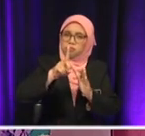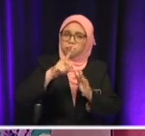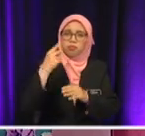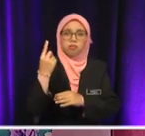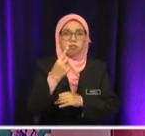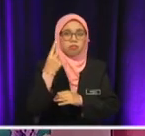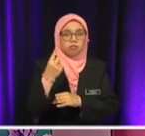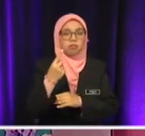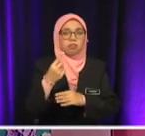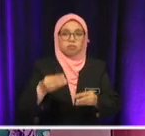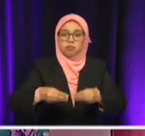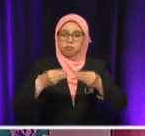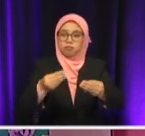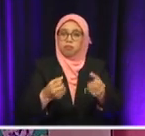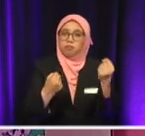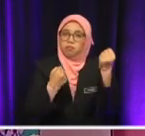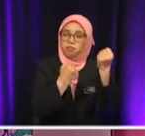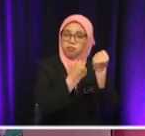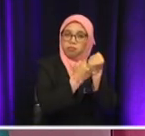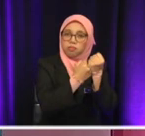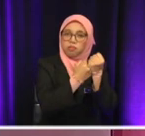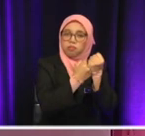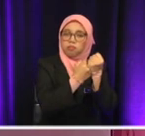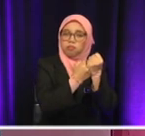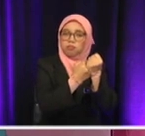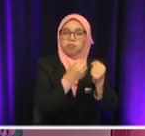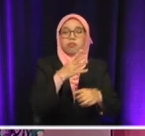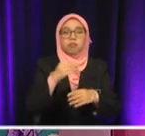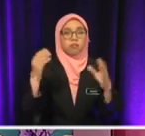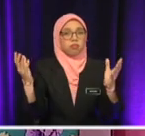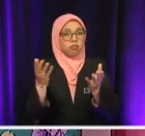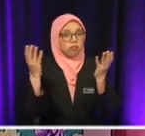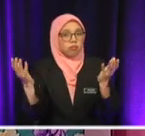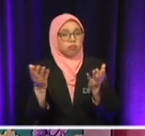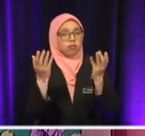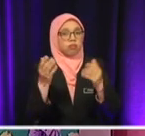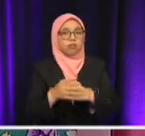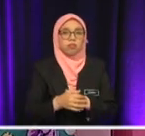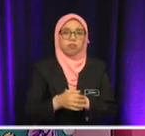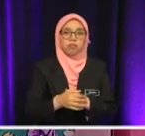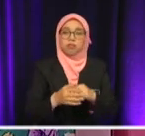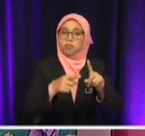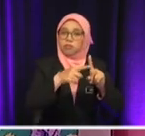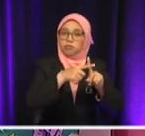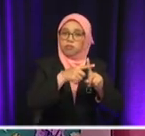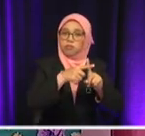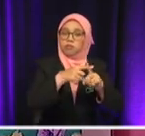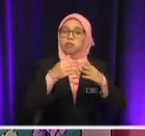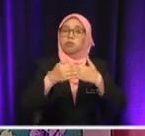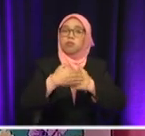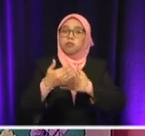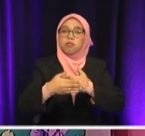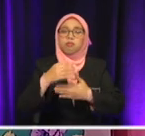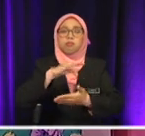berikan sokongan, dorongan dan peneguhan yang positif kepada diri mereka. Okey, permudahkan segala kehendak